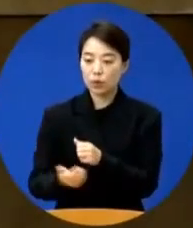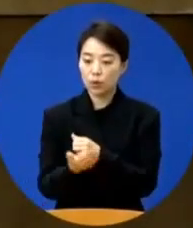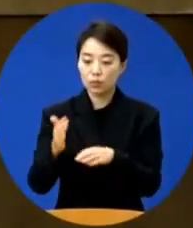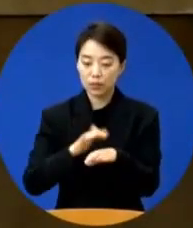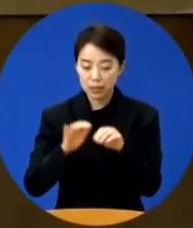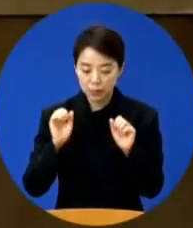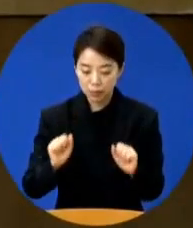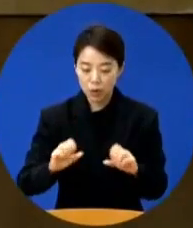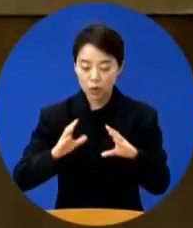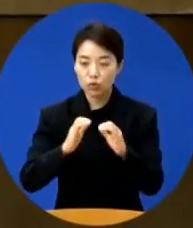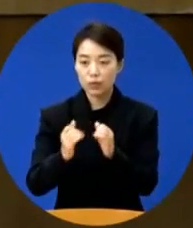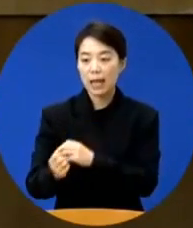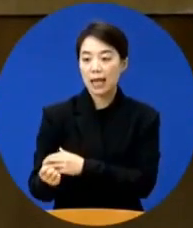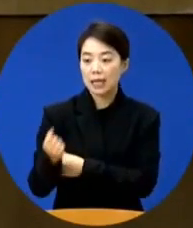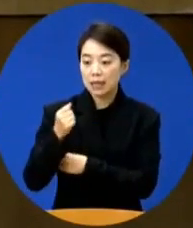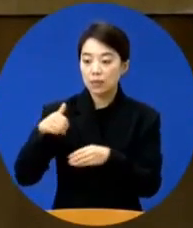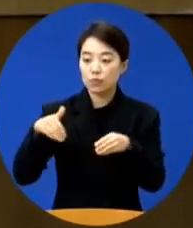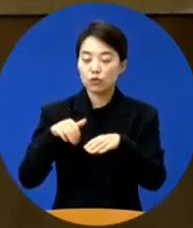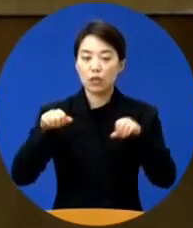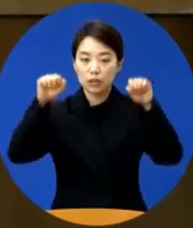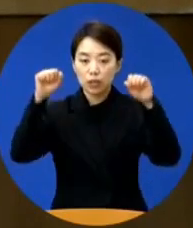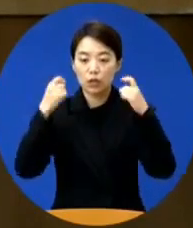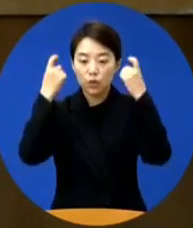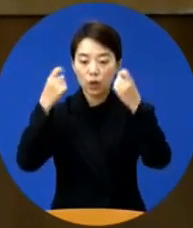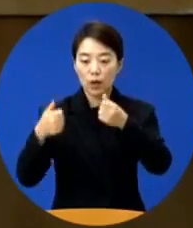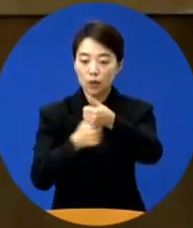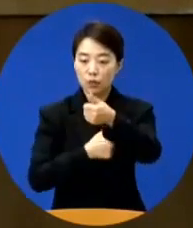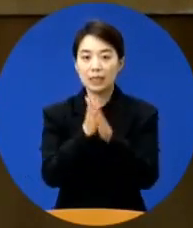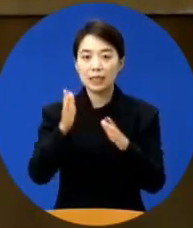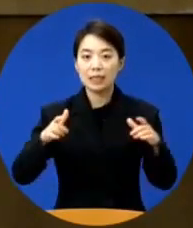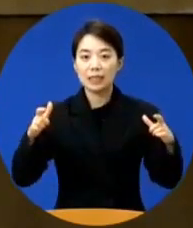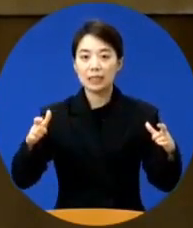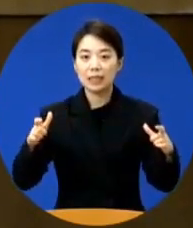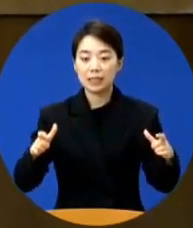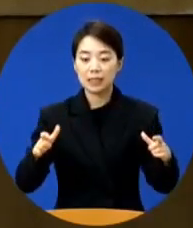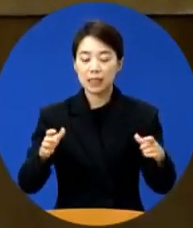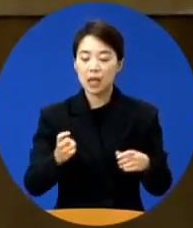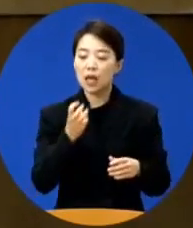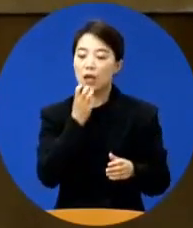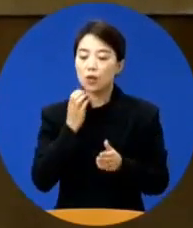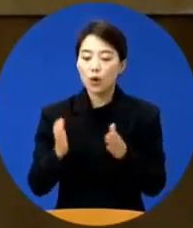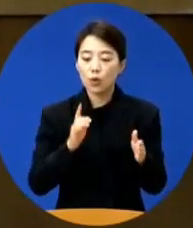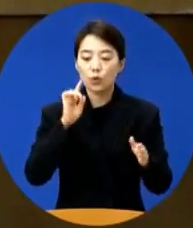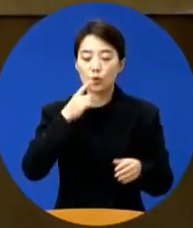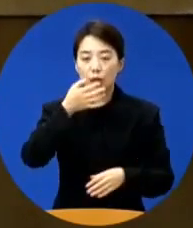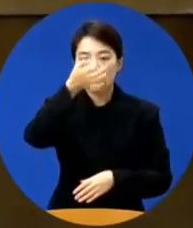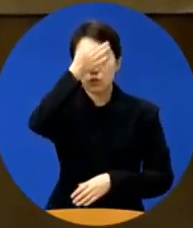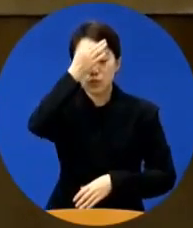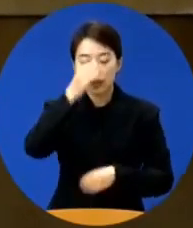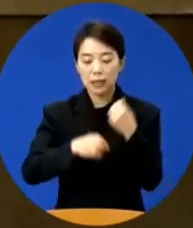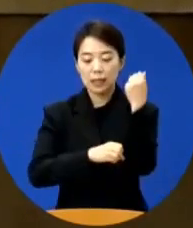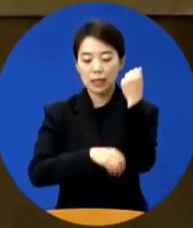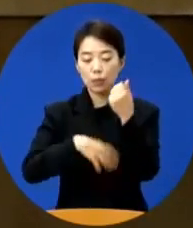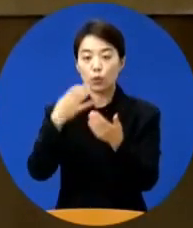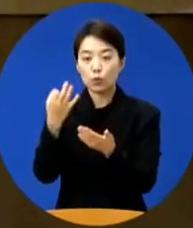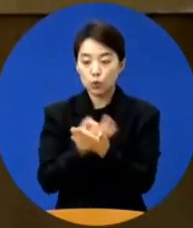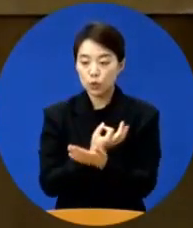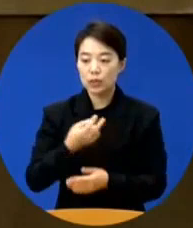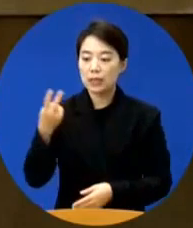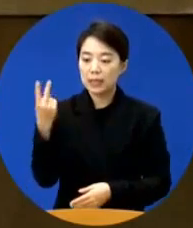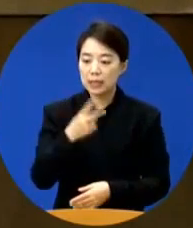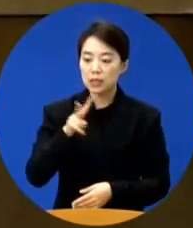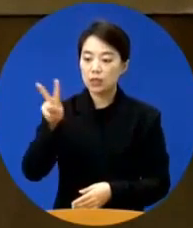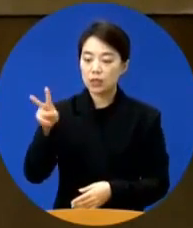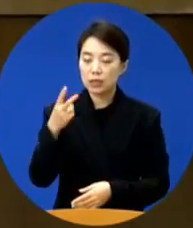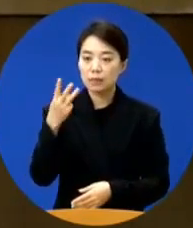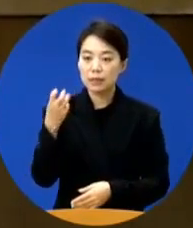국민의힘 문화체육관광위원회 용인시 출신 강욱철 의원입니다. 경기도 예술인 기본소득은 2023년 본 예산